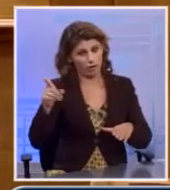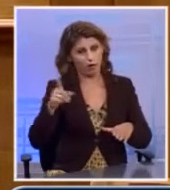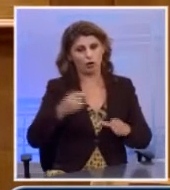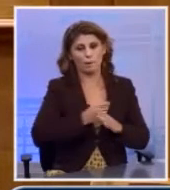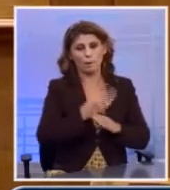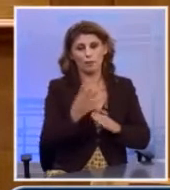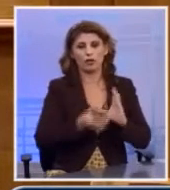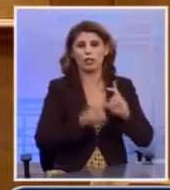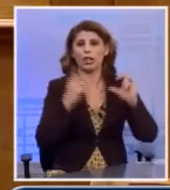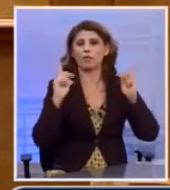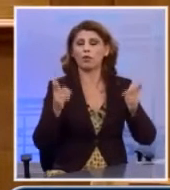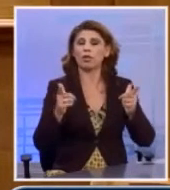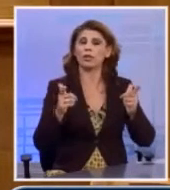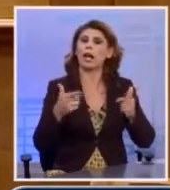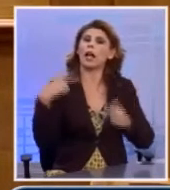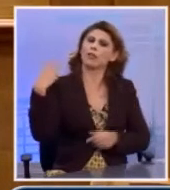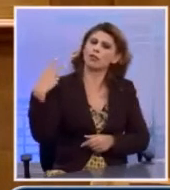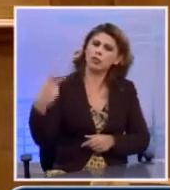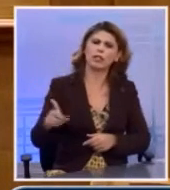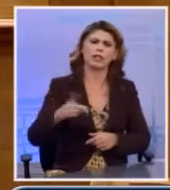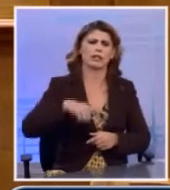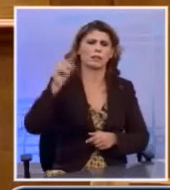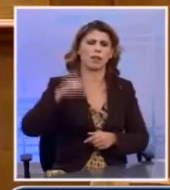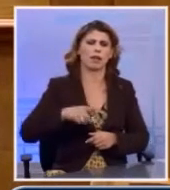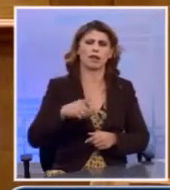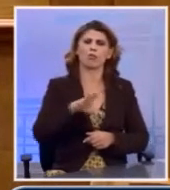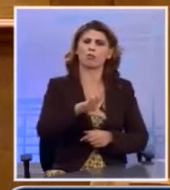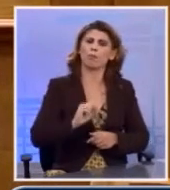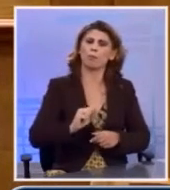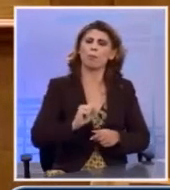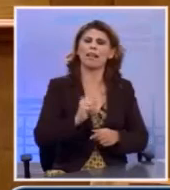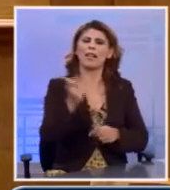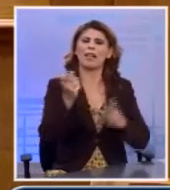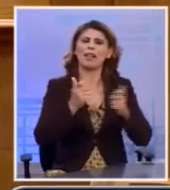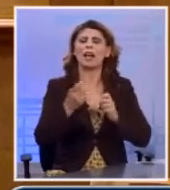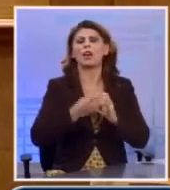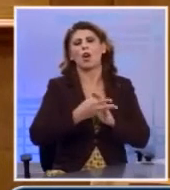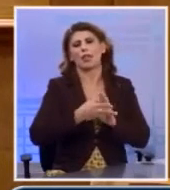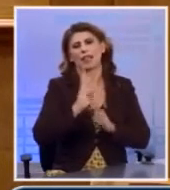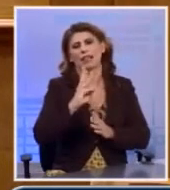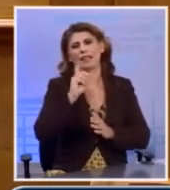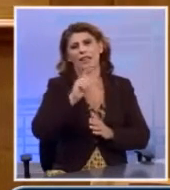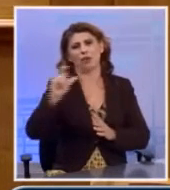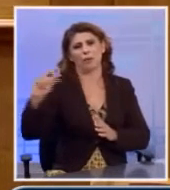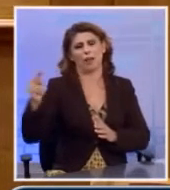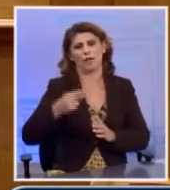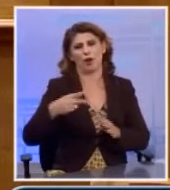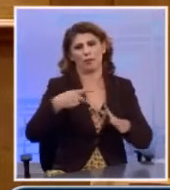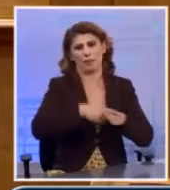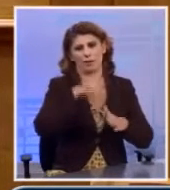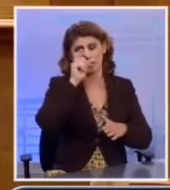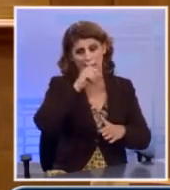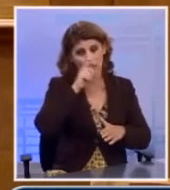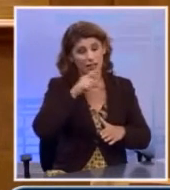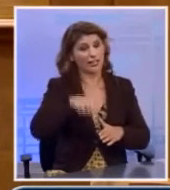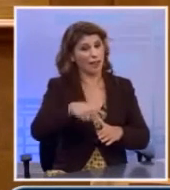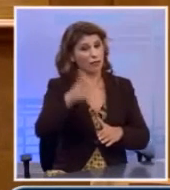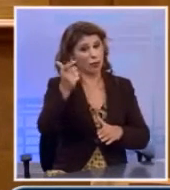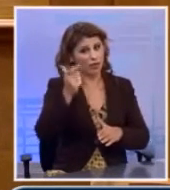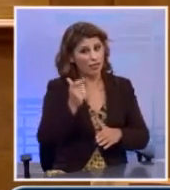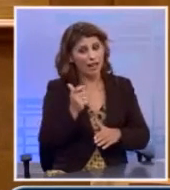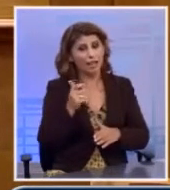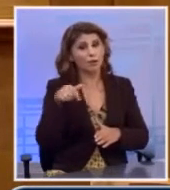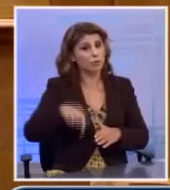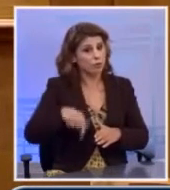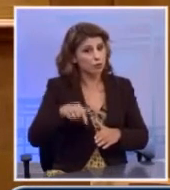ήταν επί των ημερών σας, που έλαβε δάνειο 13 εκατομμυρίων ευρώ από την Αττική. Και μάλιστα δάνεια